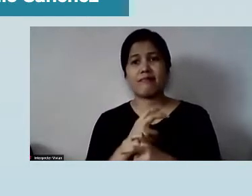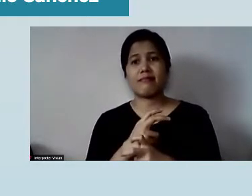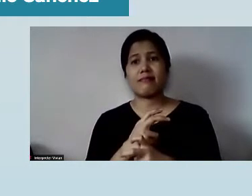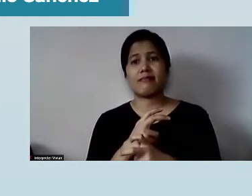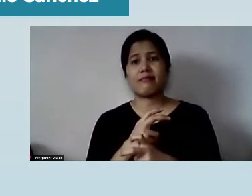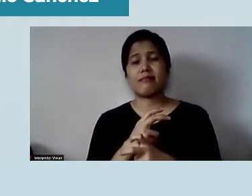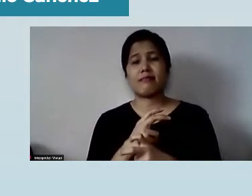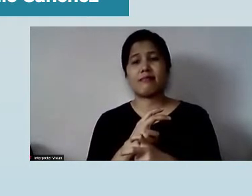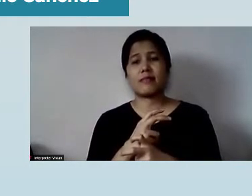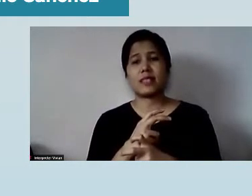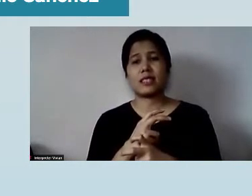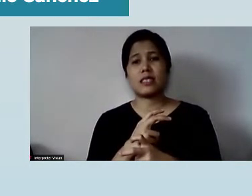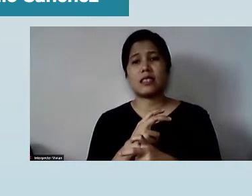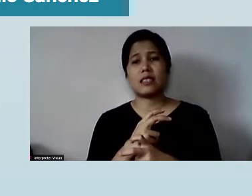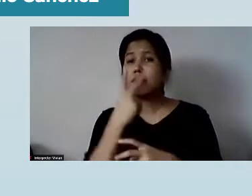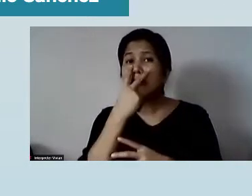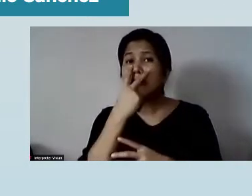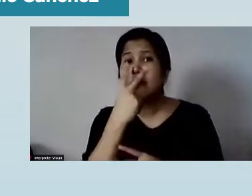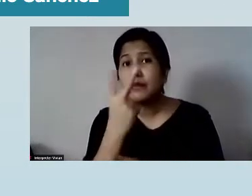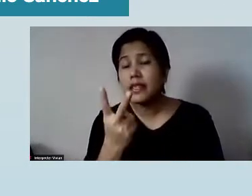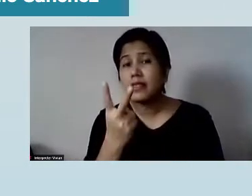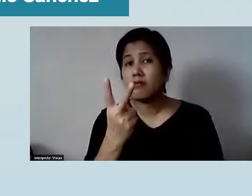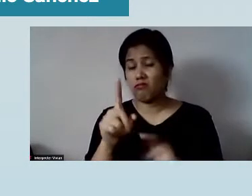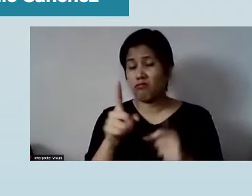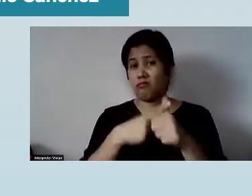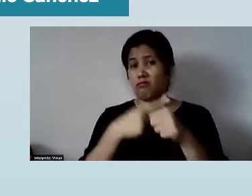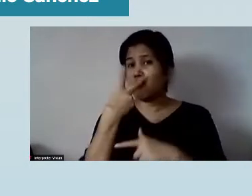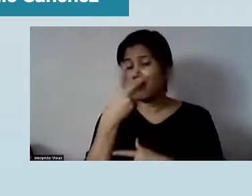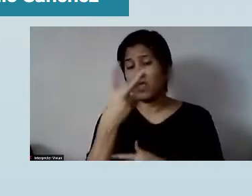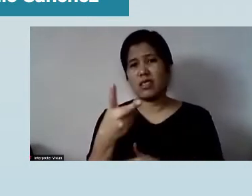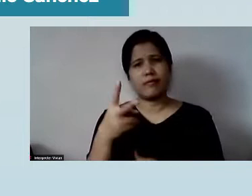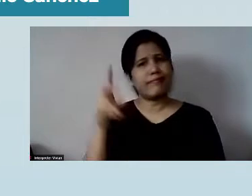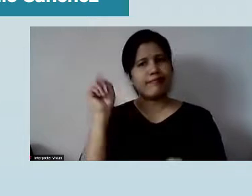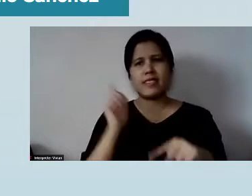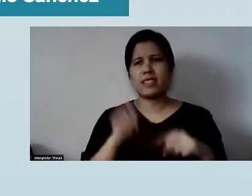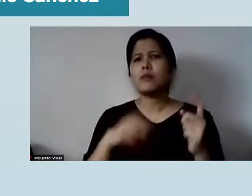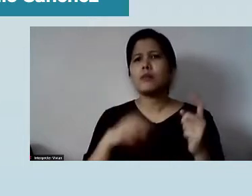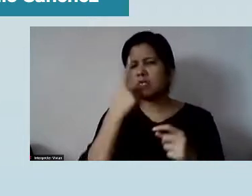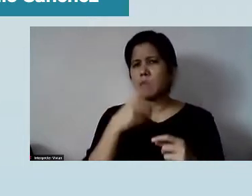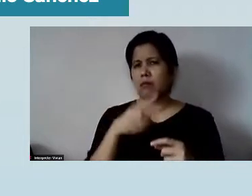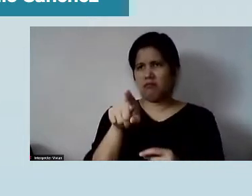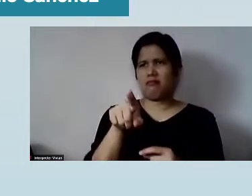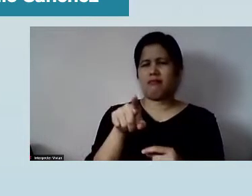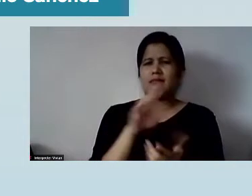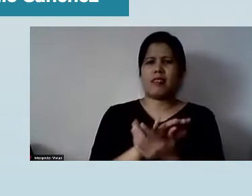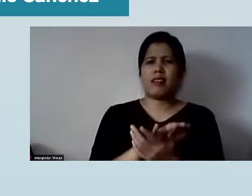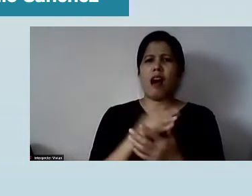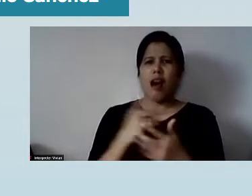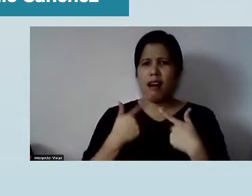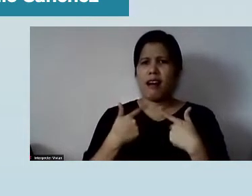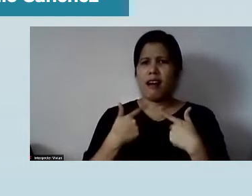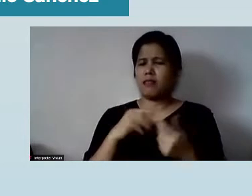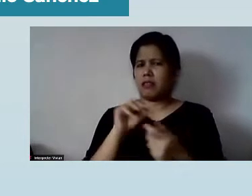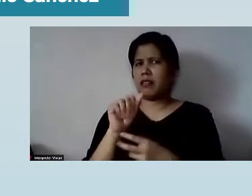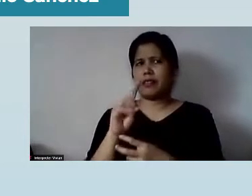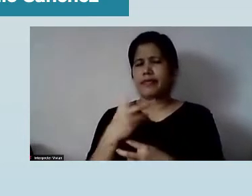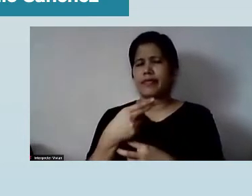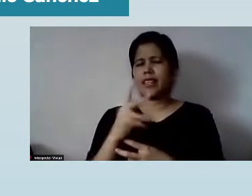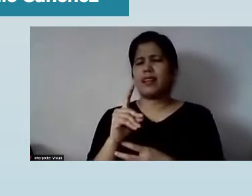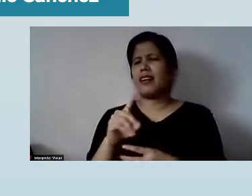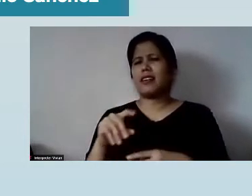a mere glance of a person, hindi mo masasabi ka agad kung talagang mayroon siya noon. No? So it